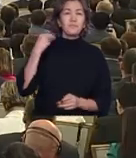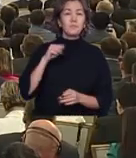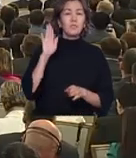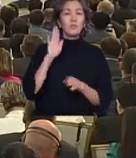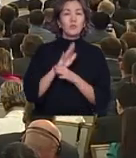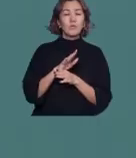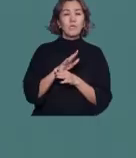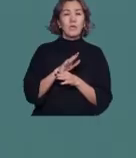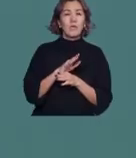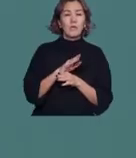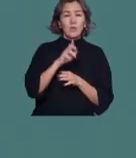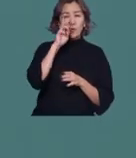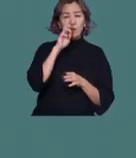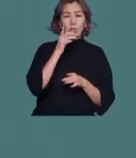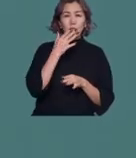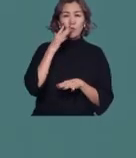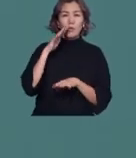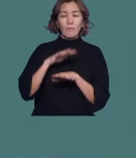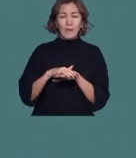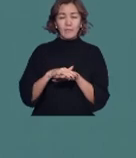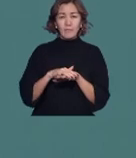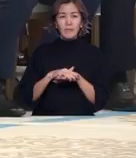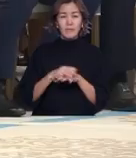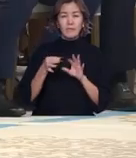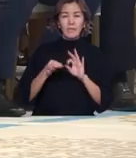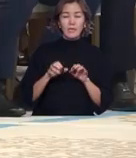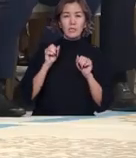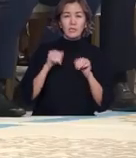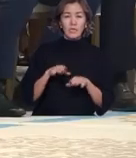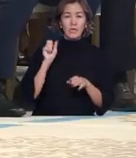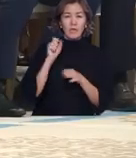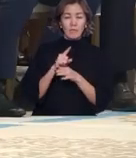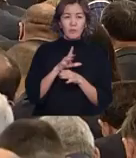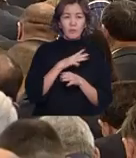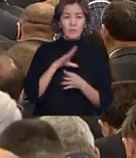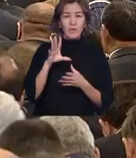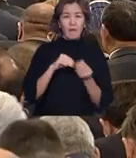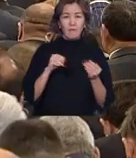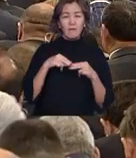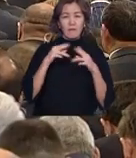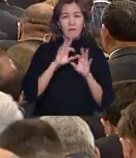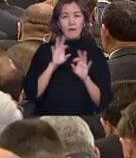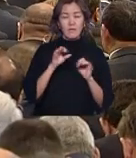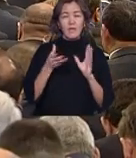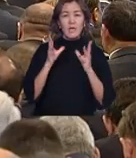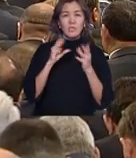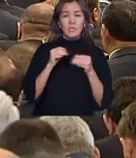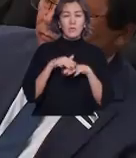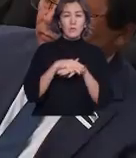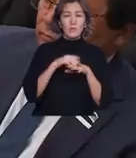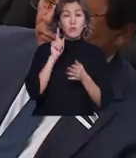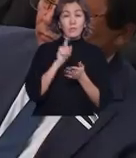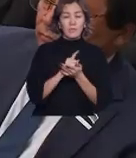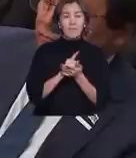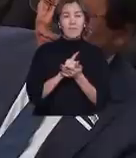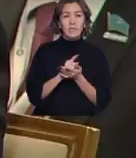пен ұлттық банкке осыған қатысты нақты шаралар қабылдауды тапсырғанын тағы бір қаперге салды. Бұл жалпы ұлттық міндет екенін